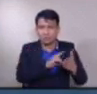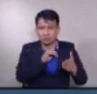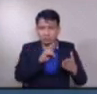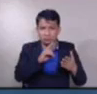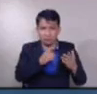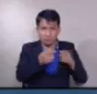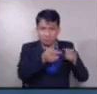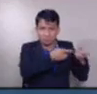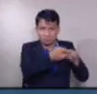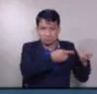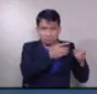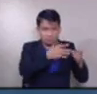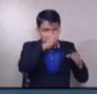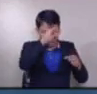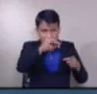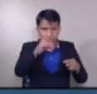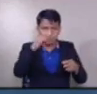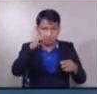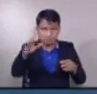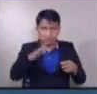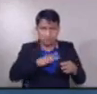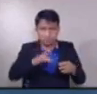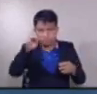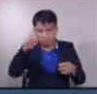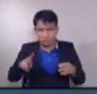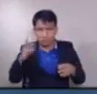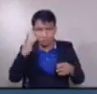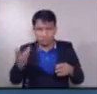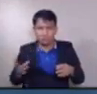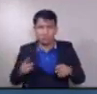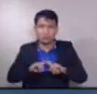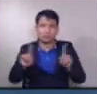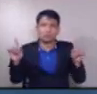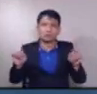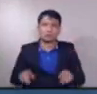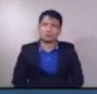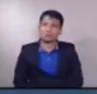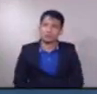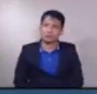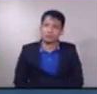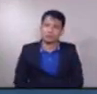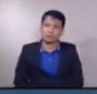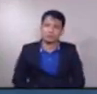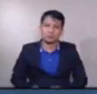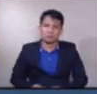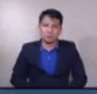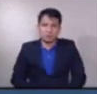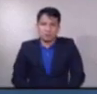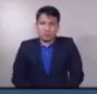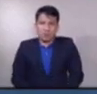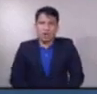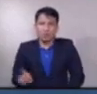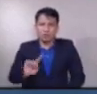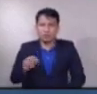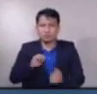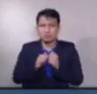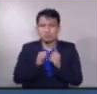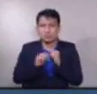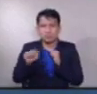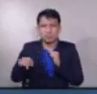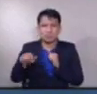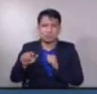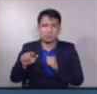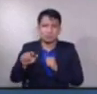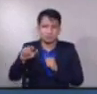man, woman, lesbian, gay. Ibang issue naman din yun. Kasi yun ang kaya nga tinatanong, anong pakahulugan